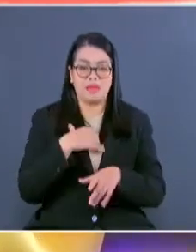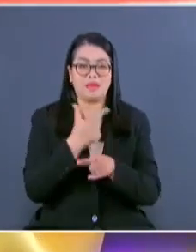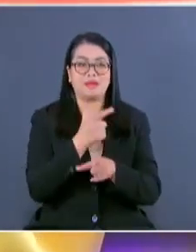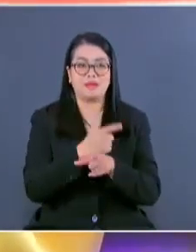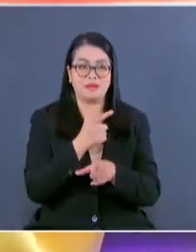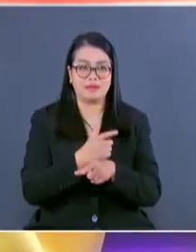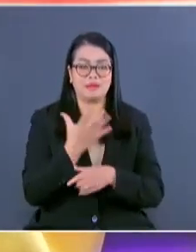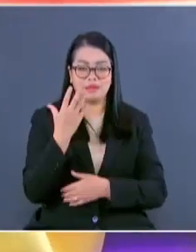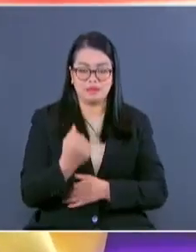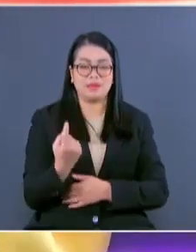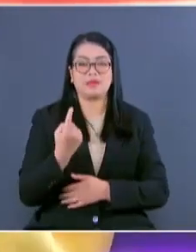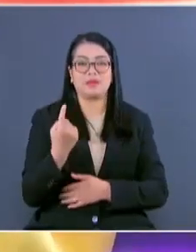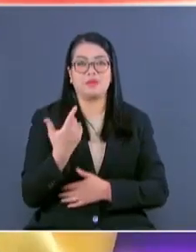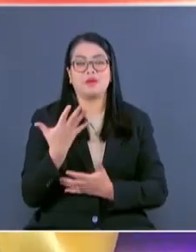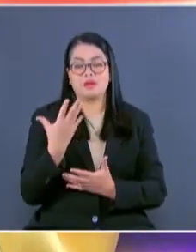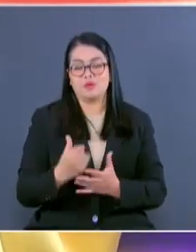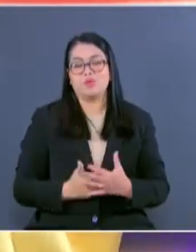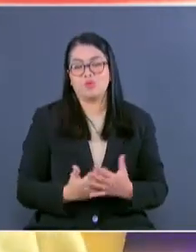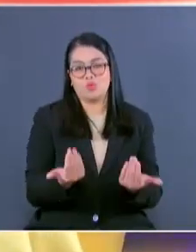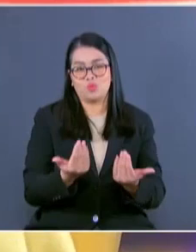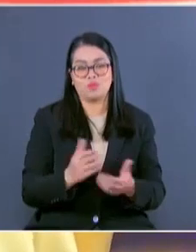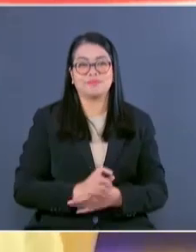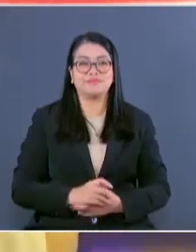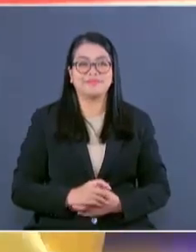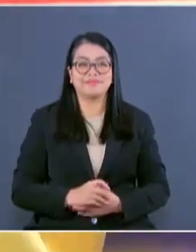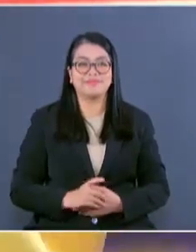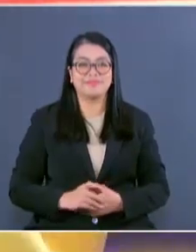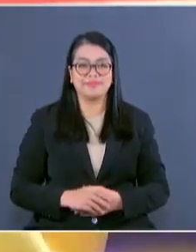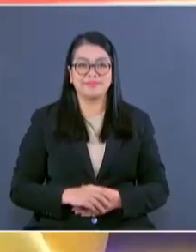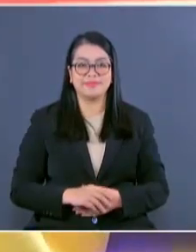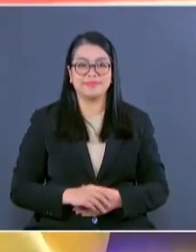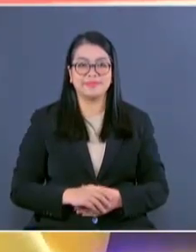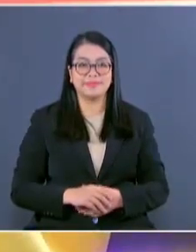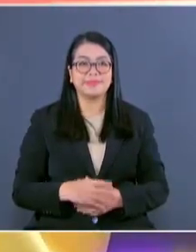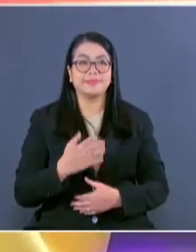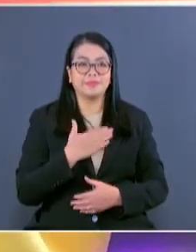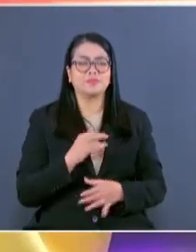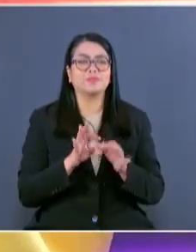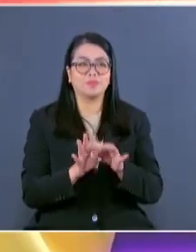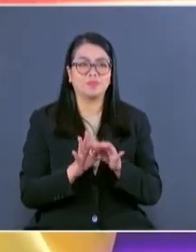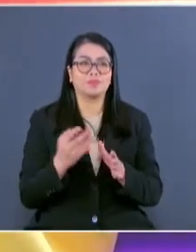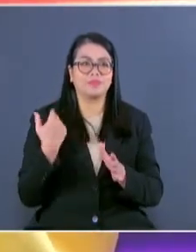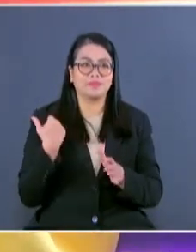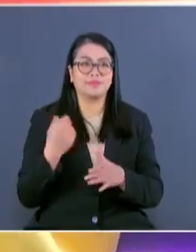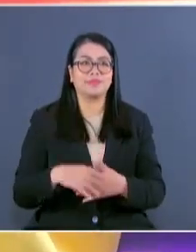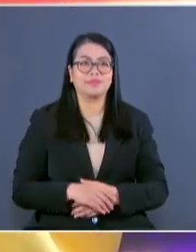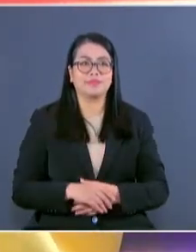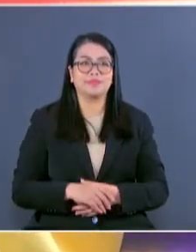แล้วเหลือสิ่งเดียวที่จะเติมเต็มในชีวิตเราไปฟังเสียงทั้งคู่ค่ะ แรกอะแอนก็กังวลด้วยแหละค่ะ